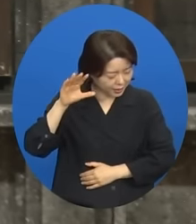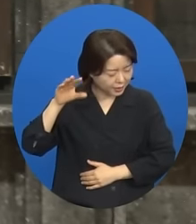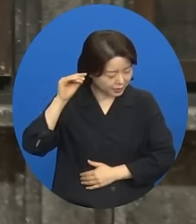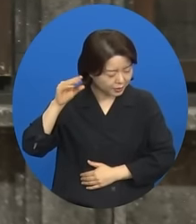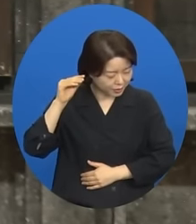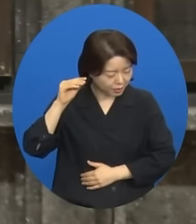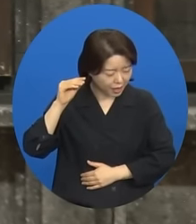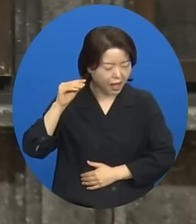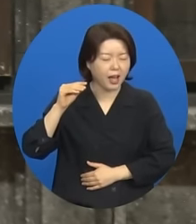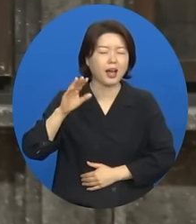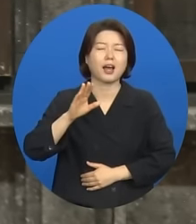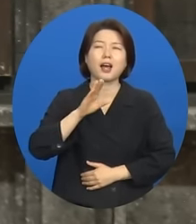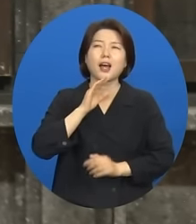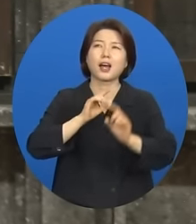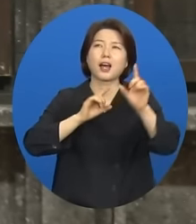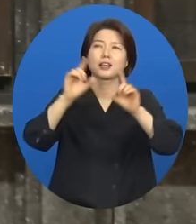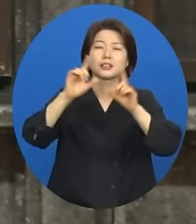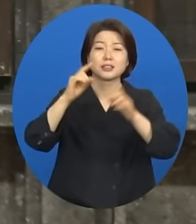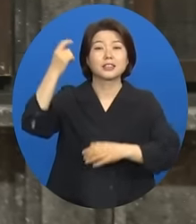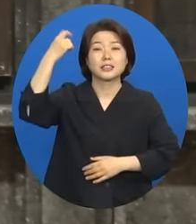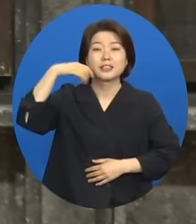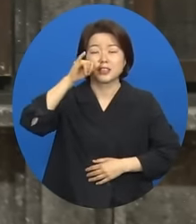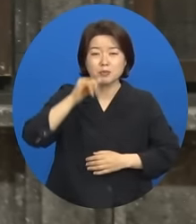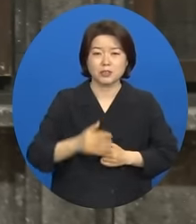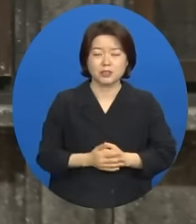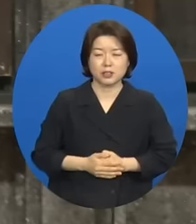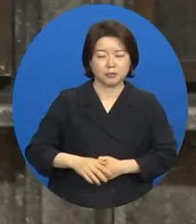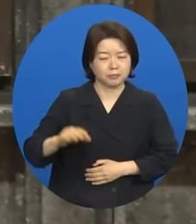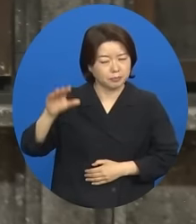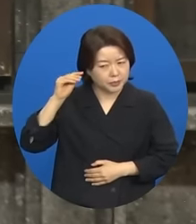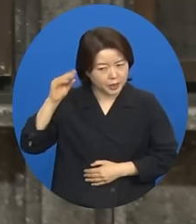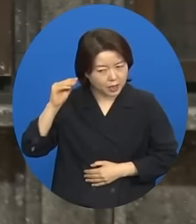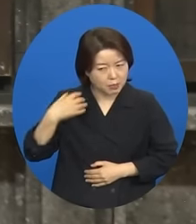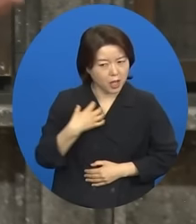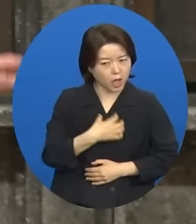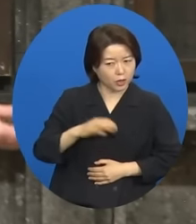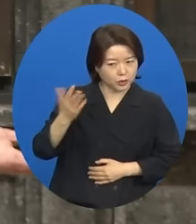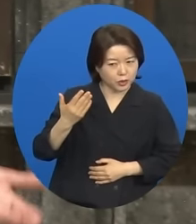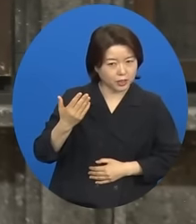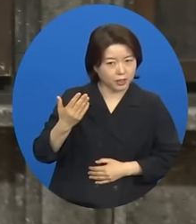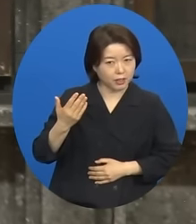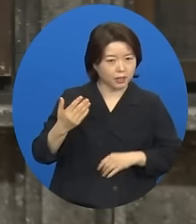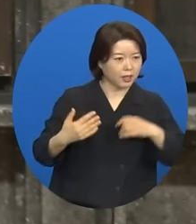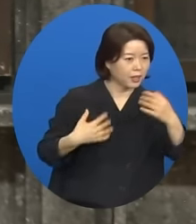귀에 들리는 현실이었어요. 제가 그런 말을 듣고 있으면 걱정이 될까요? 될까요?